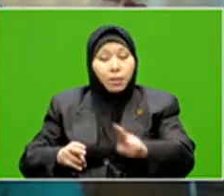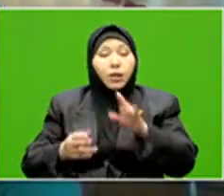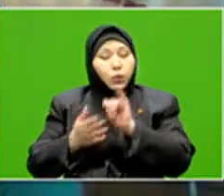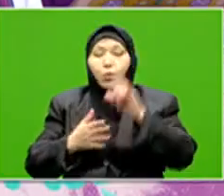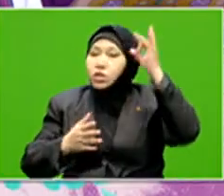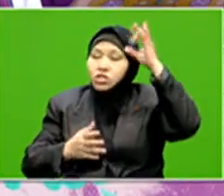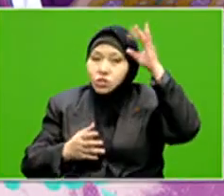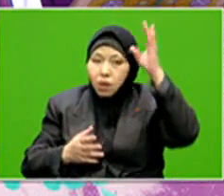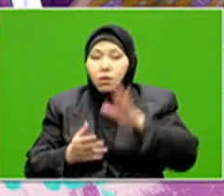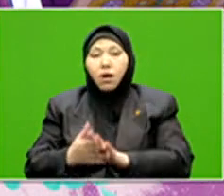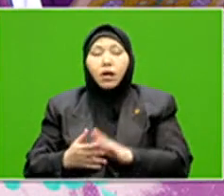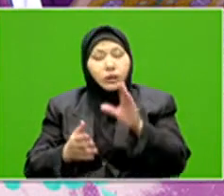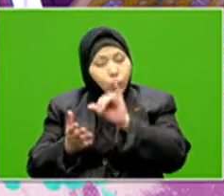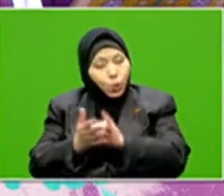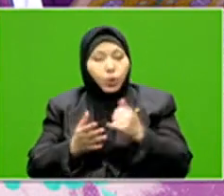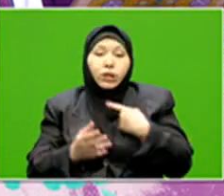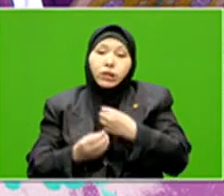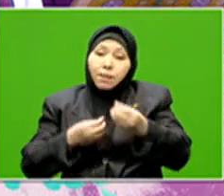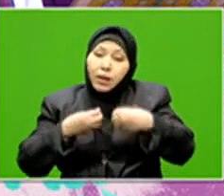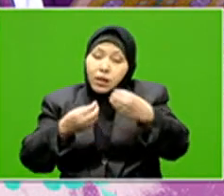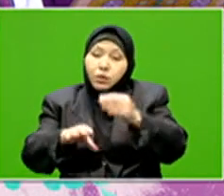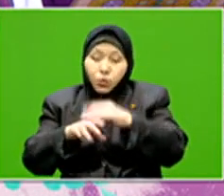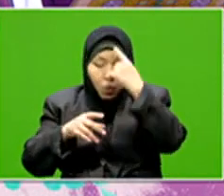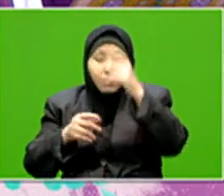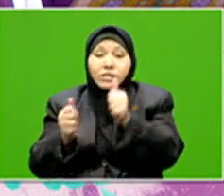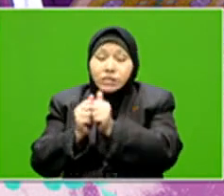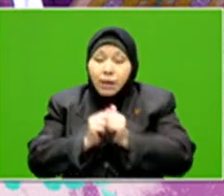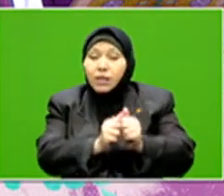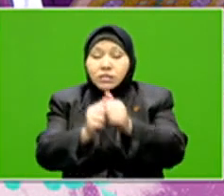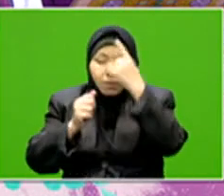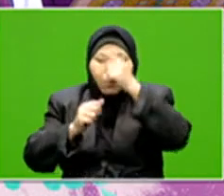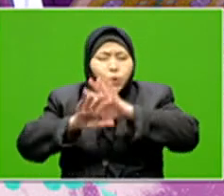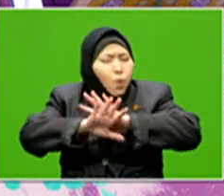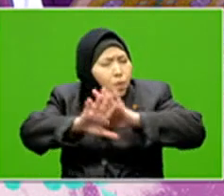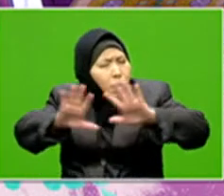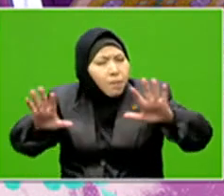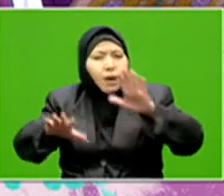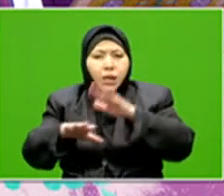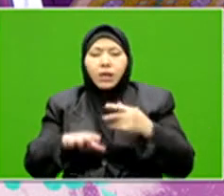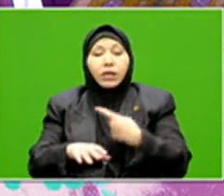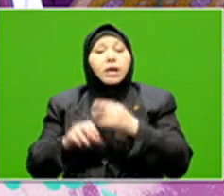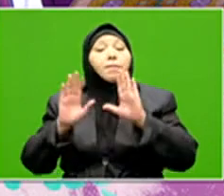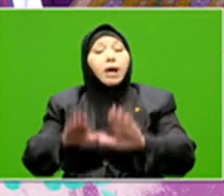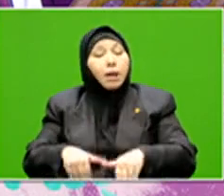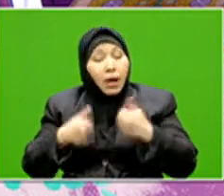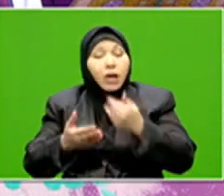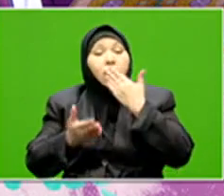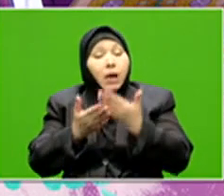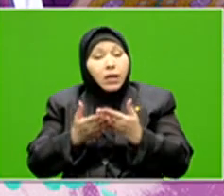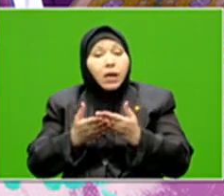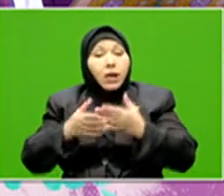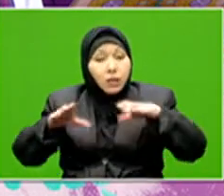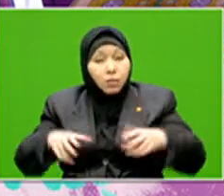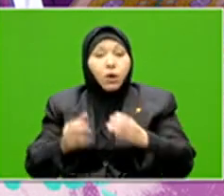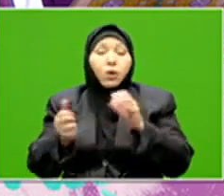kasih diucapkan pada Ustaz Syamsul ya, untuk sama-sama mencerahkan kepada kita bagaimana kebaikan yang dilaksanakan oleh